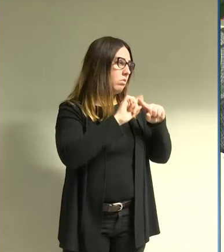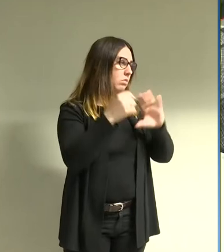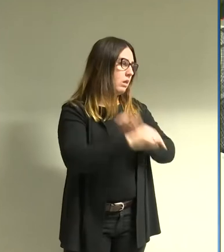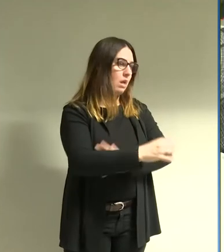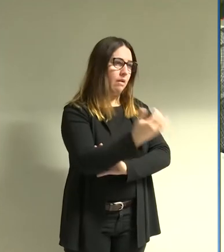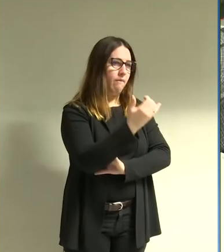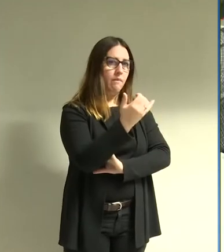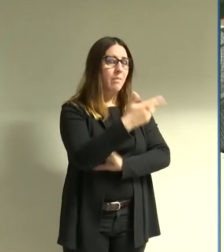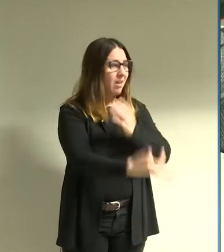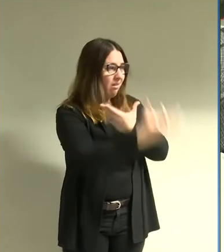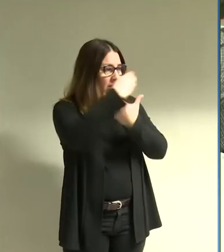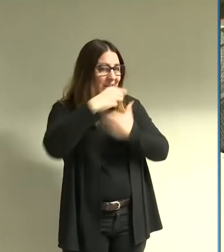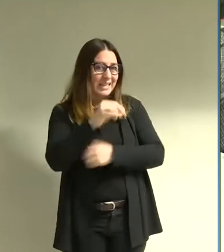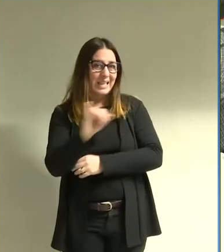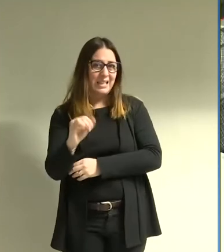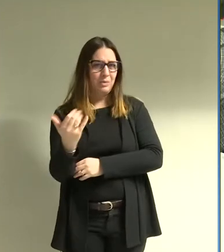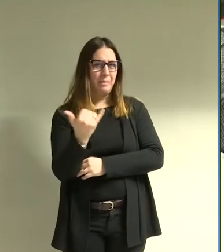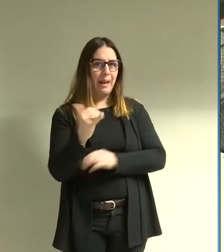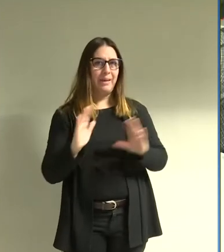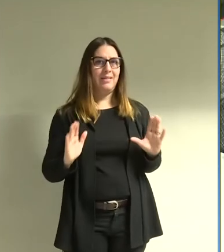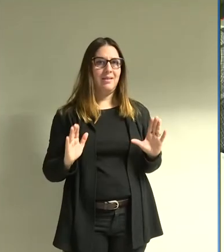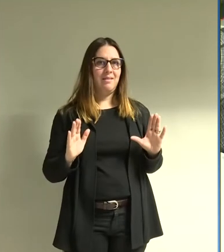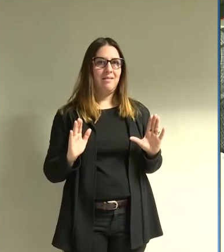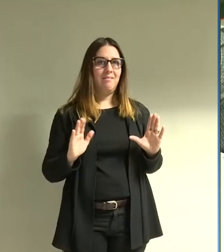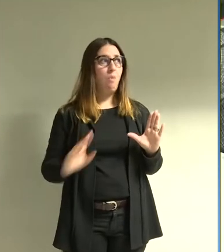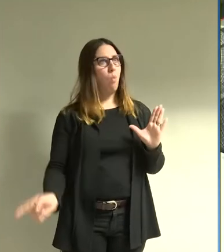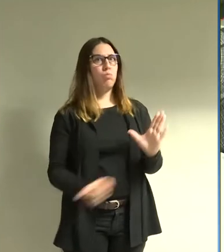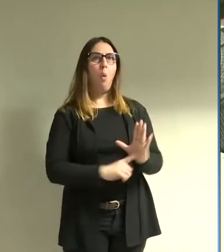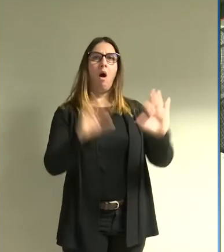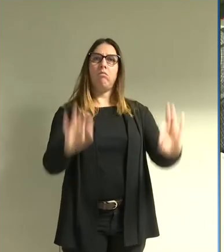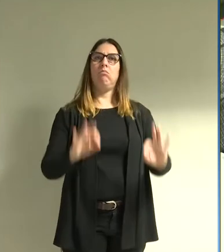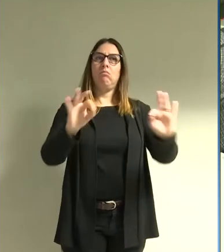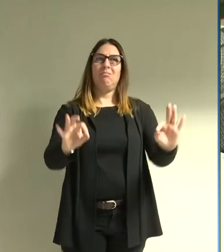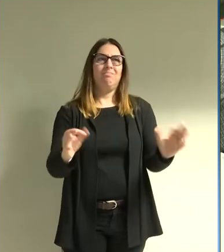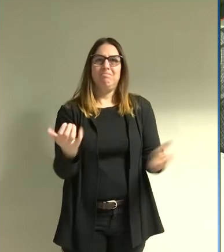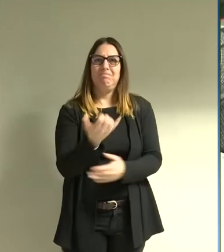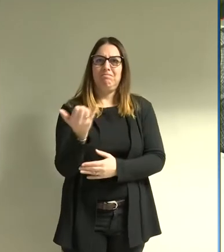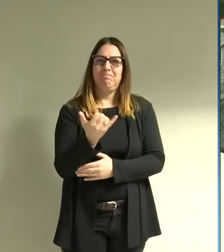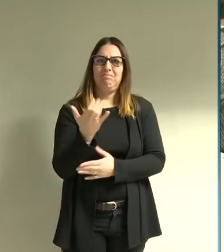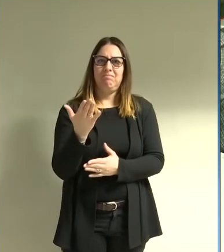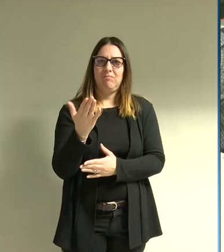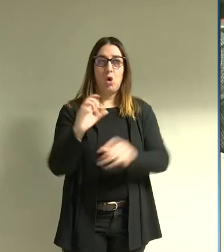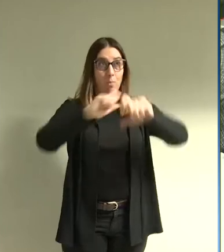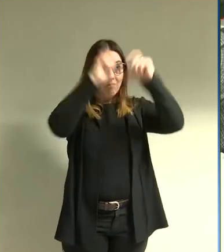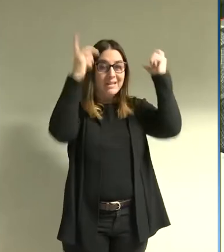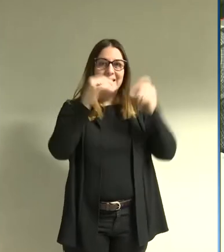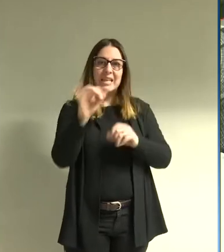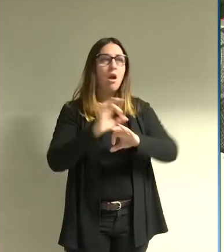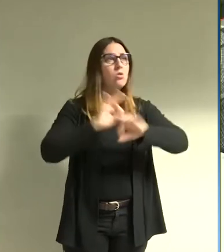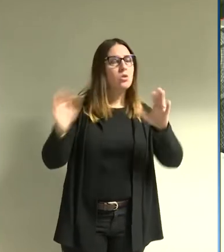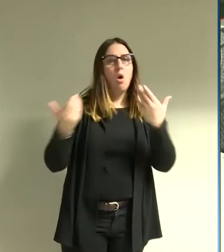en fait des cci donc il n'y avait pas de n'est pas de légitimité non plus à dire qu'elle a posés au nom des cci sans demander